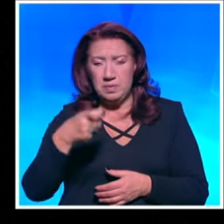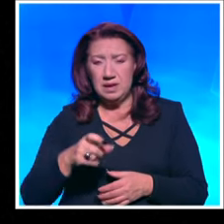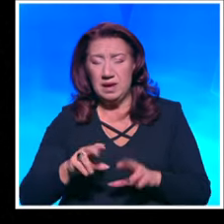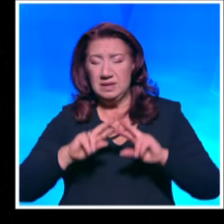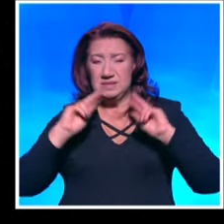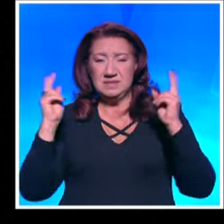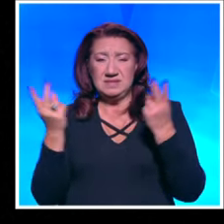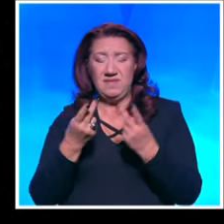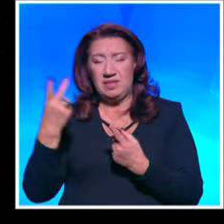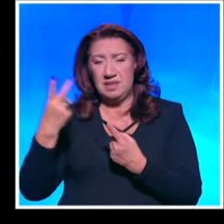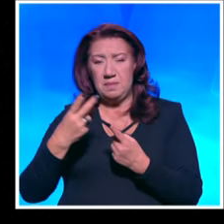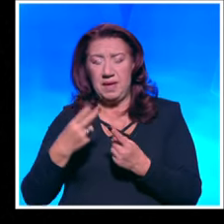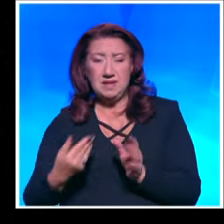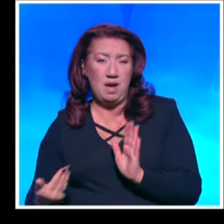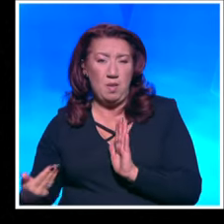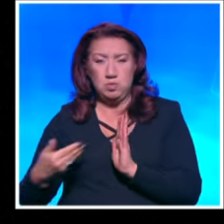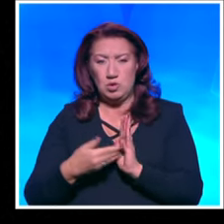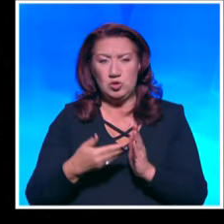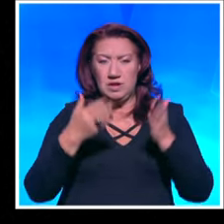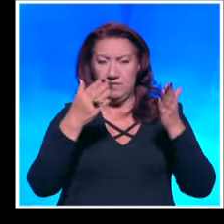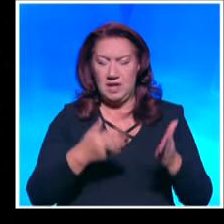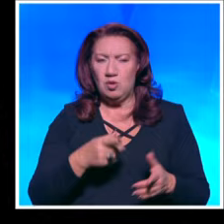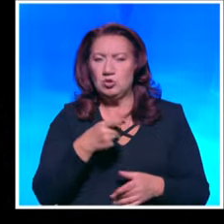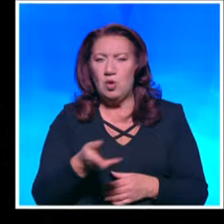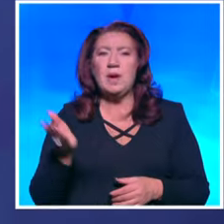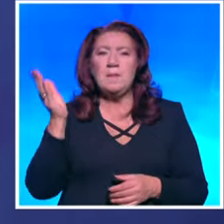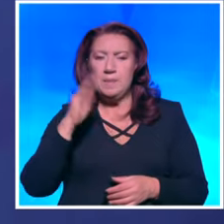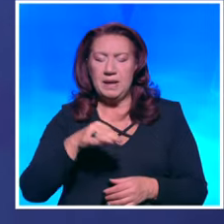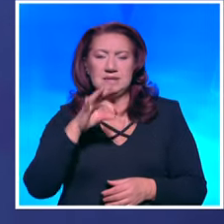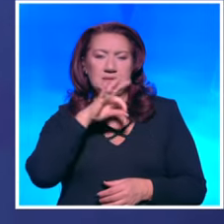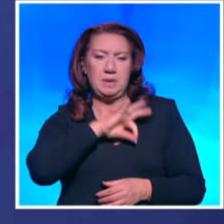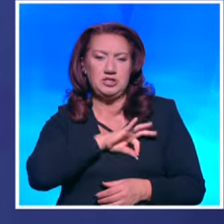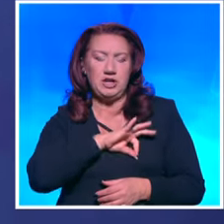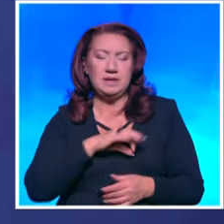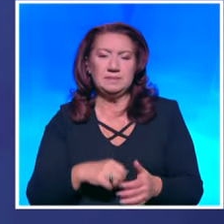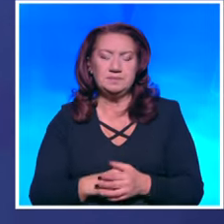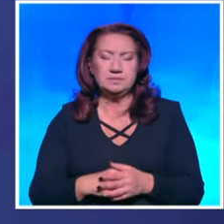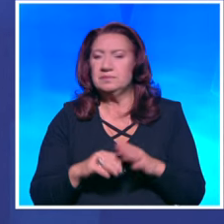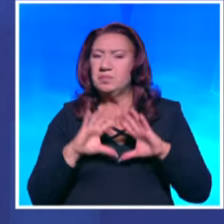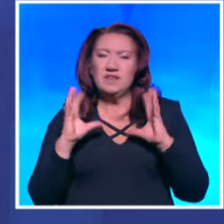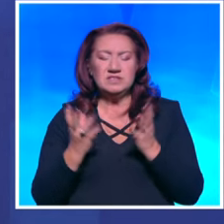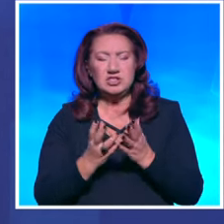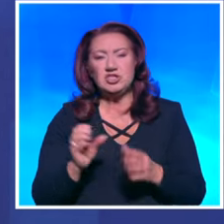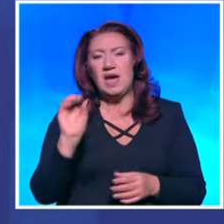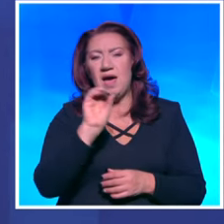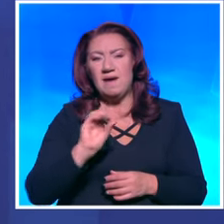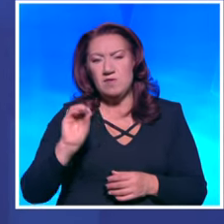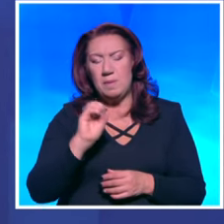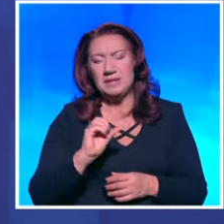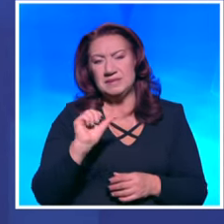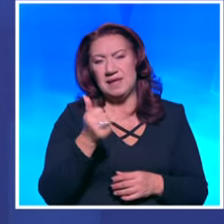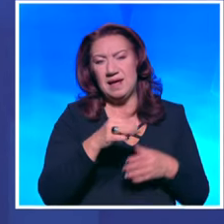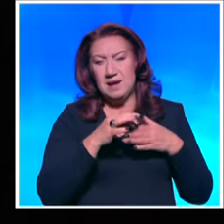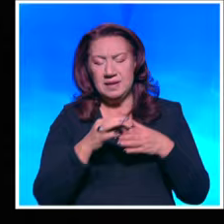обърна срещу него в америка и той все пак спечели почти всички европейски лидери и други водещи